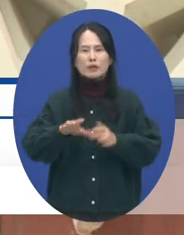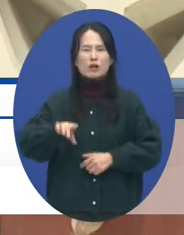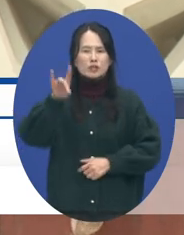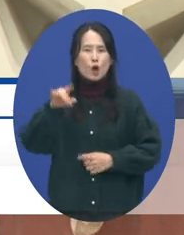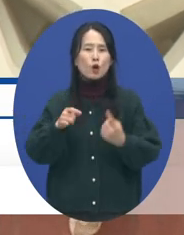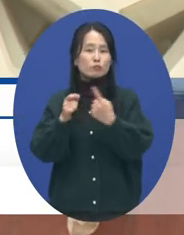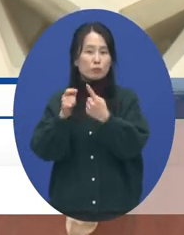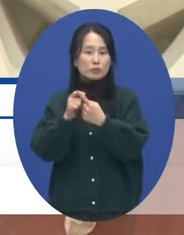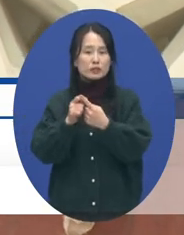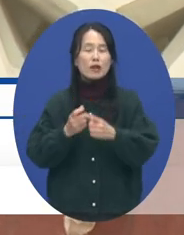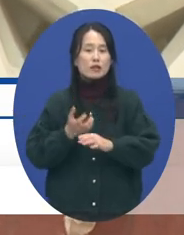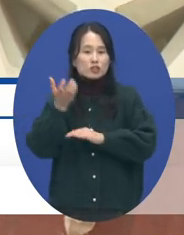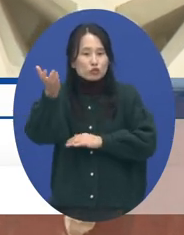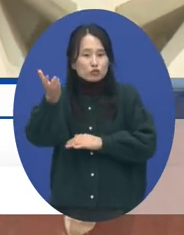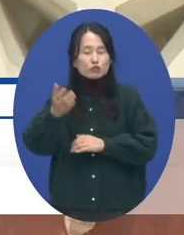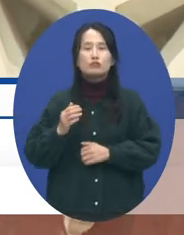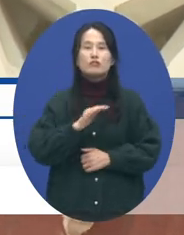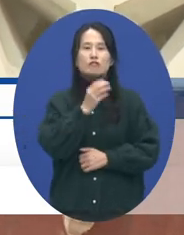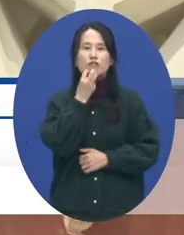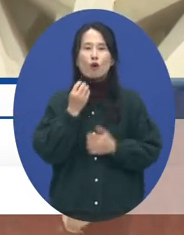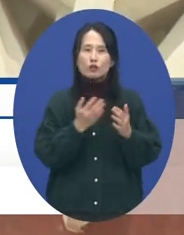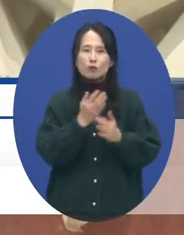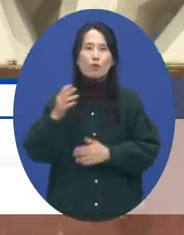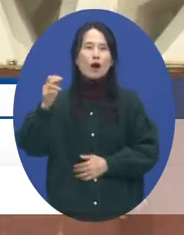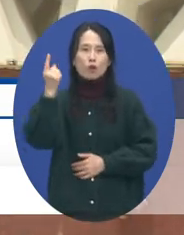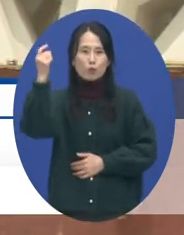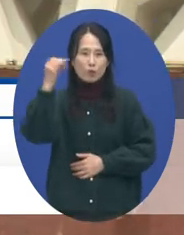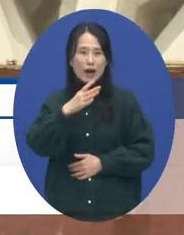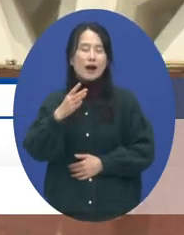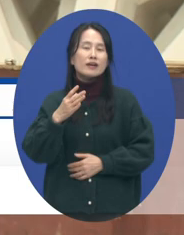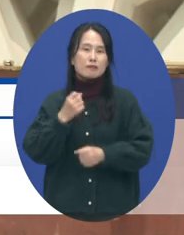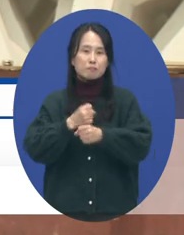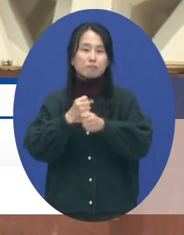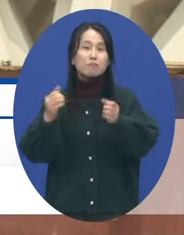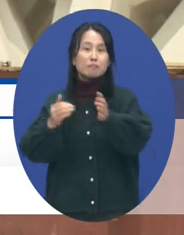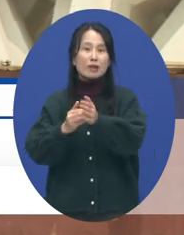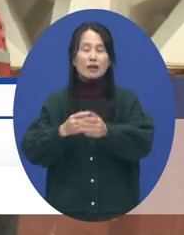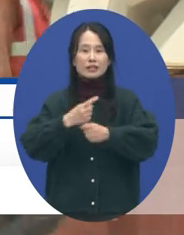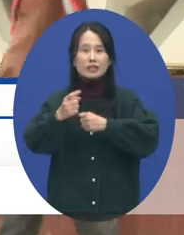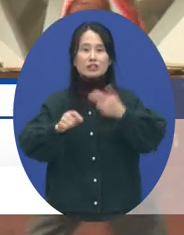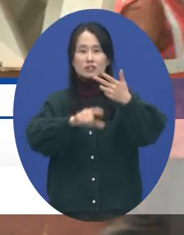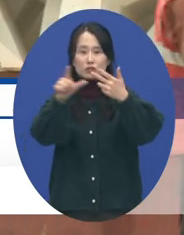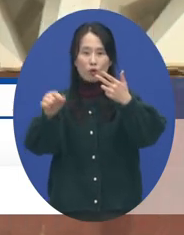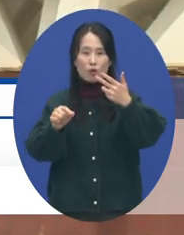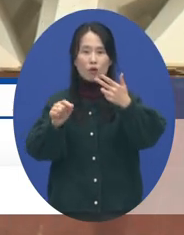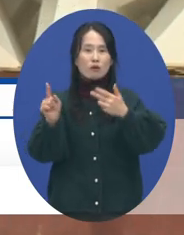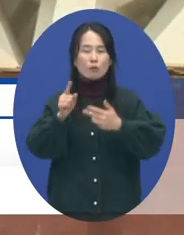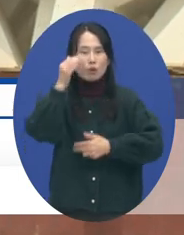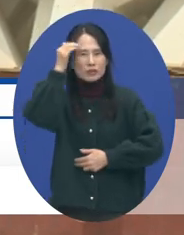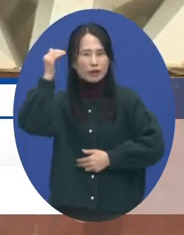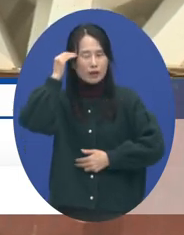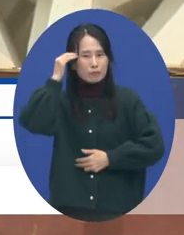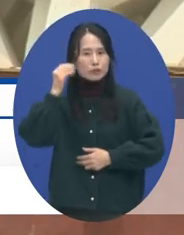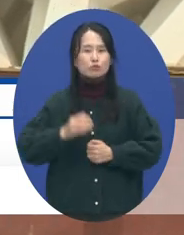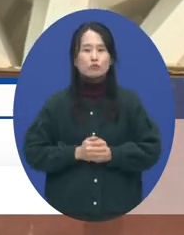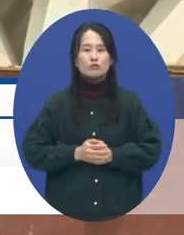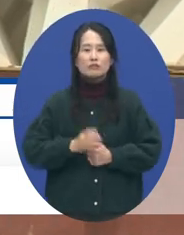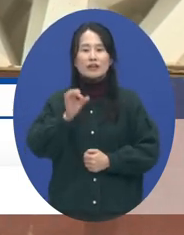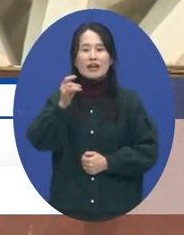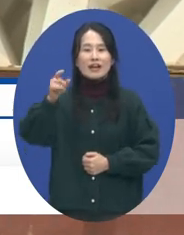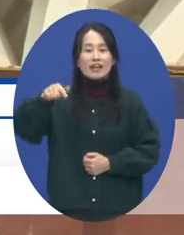쾌거를 우리 경기도와 킨텍스가 만들었습니다. 내년 7월에 우리가 대한민국 엑스포